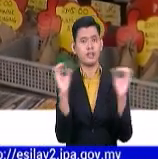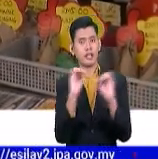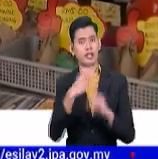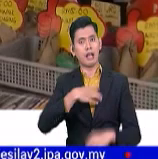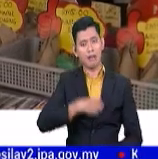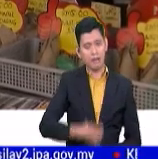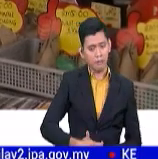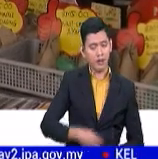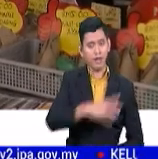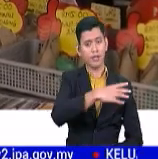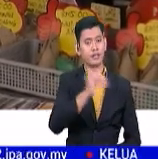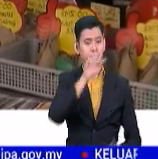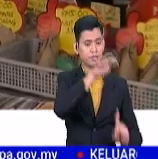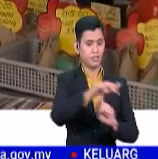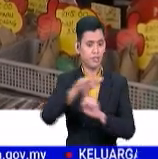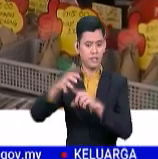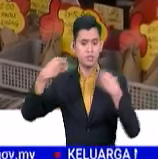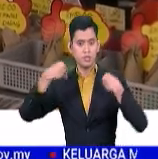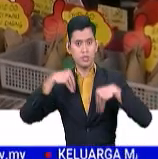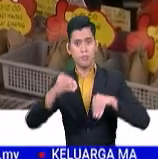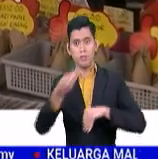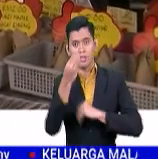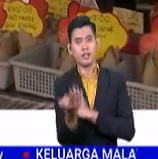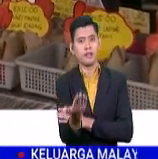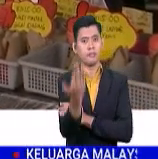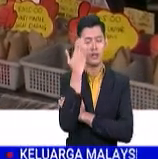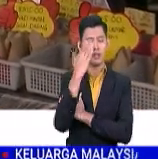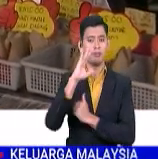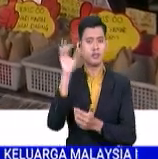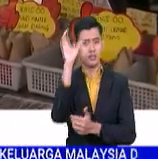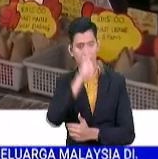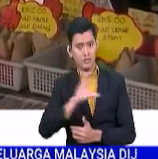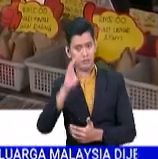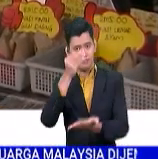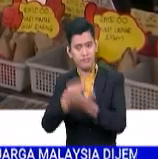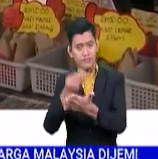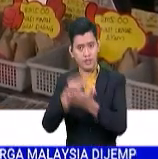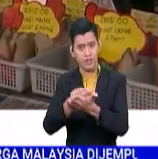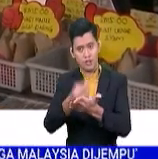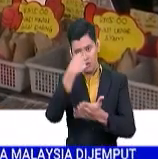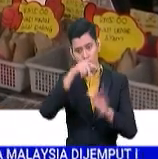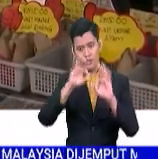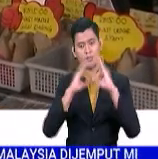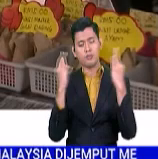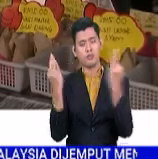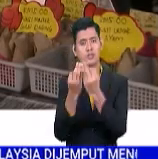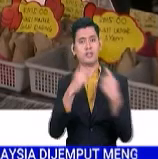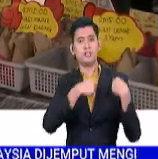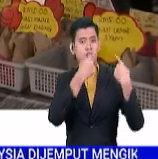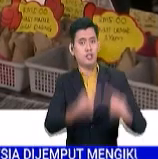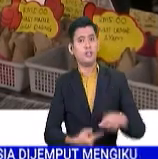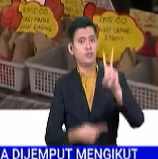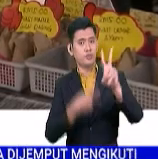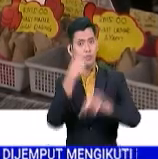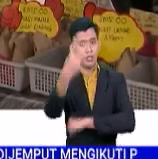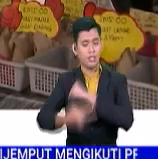perut. Dan gerai yang menjual sarapan pagi ini kini menjadi mata pencarian utama keluarga ini sejak 2 tahun